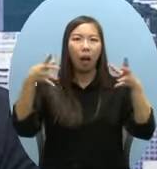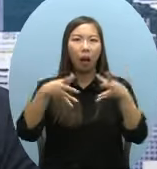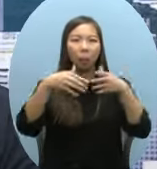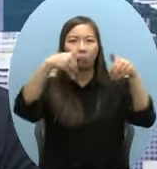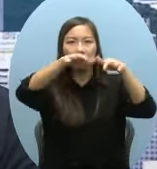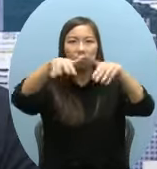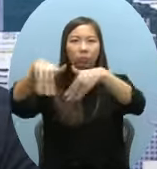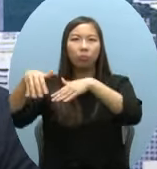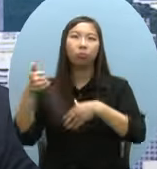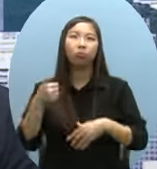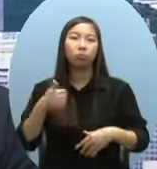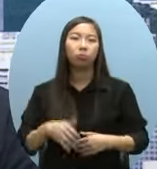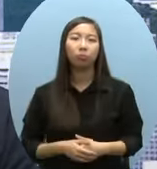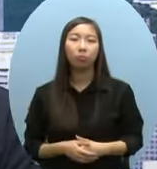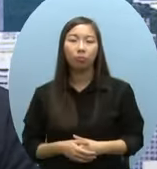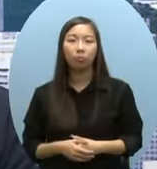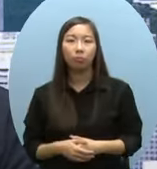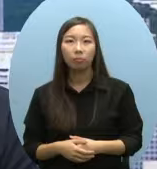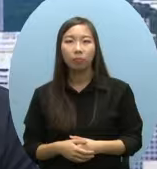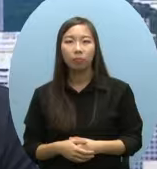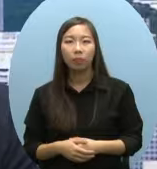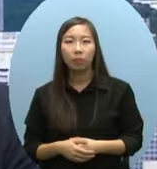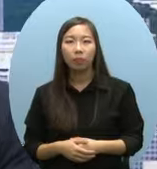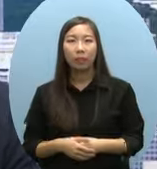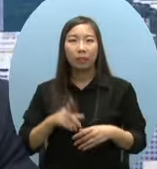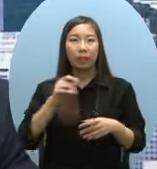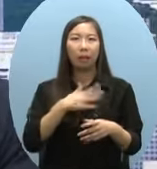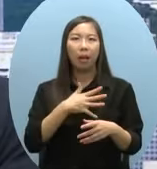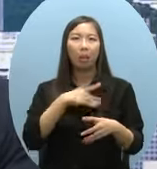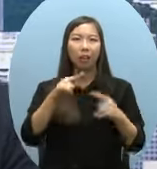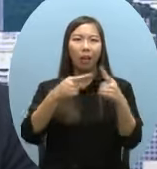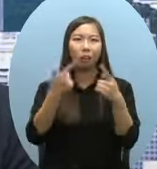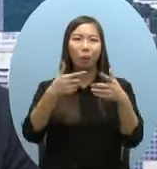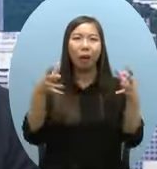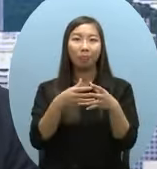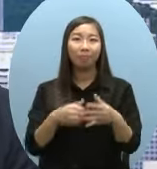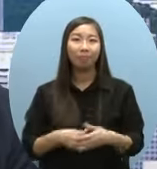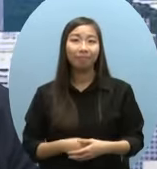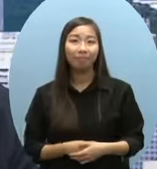咧，嚟到去驅散佢哋咁樣樣。咁個目的咧都係避免咧太多人群聚集一齊嘅。